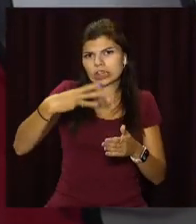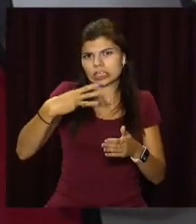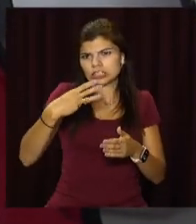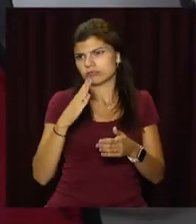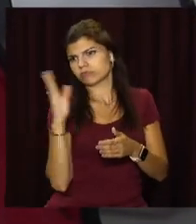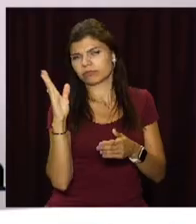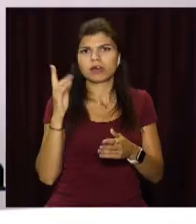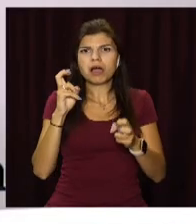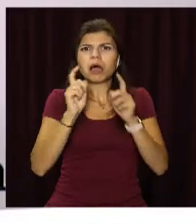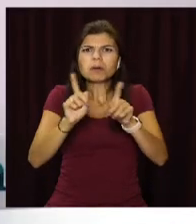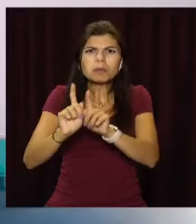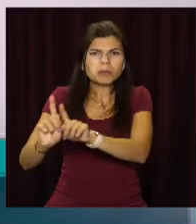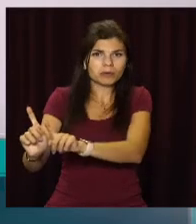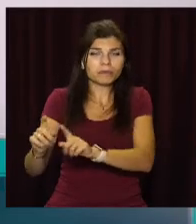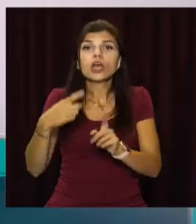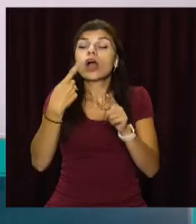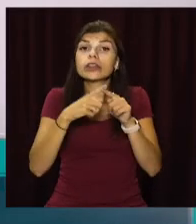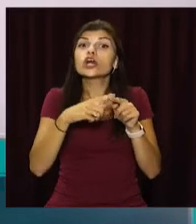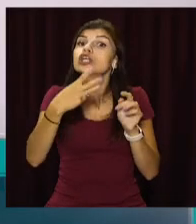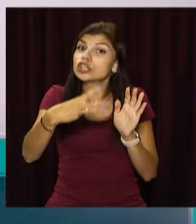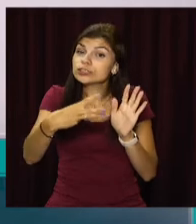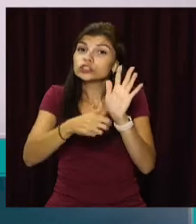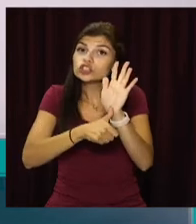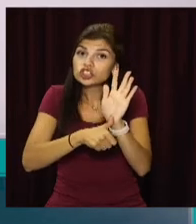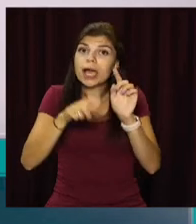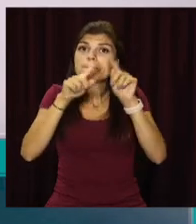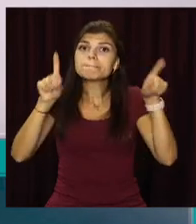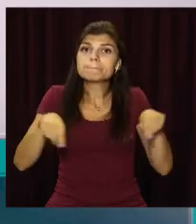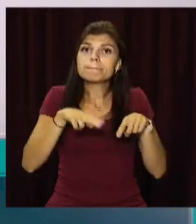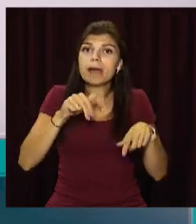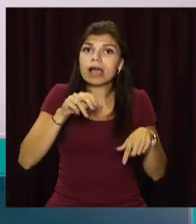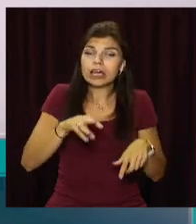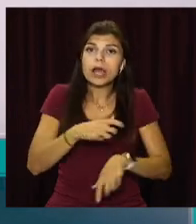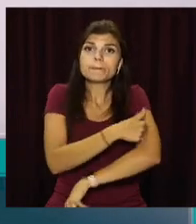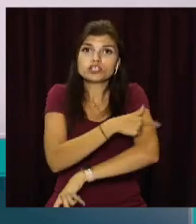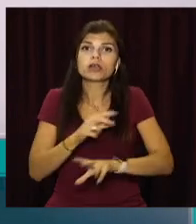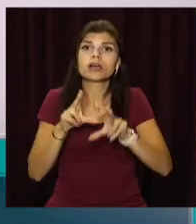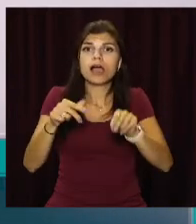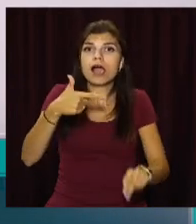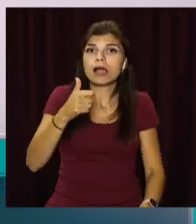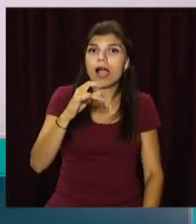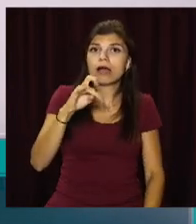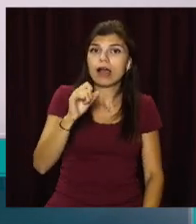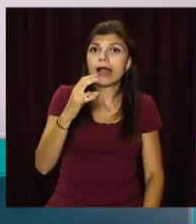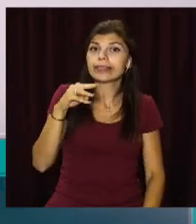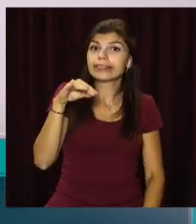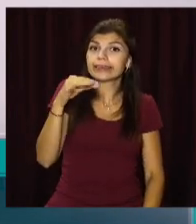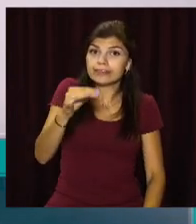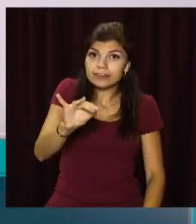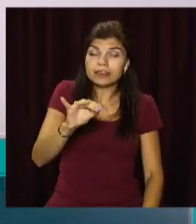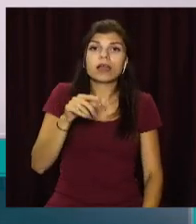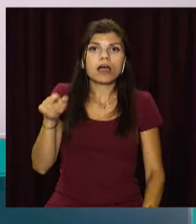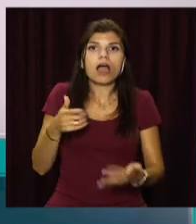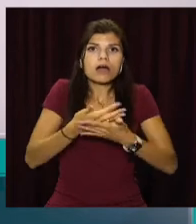пакетів медпослуг. Це 36 пакетів і програмою медичних гарантій передбачено, охоплено